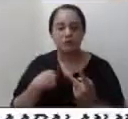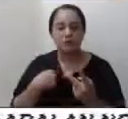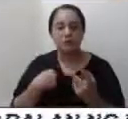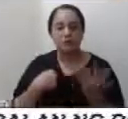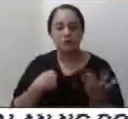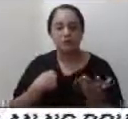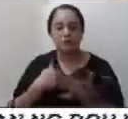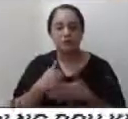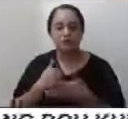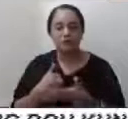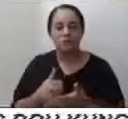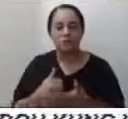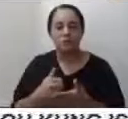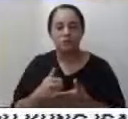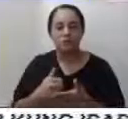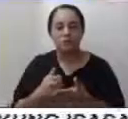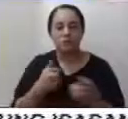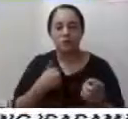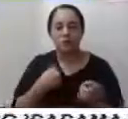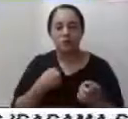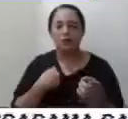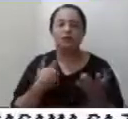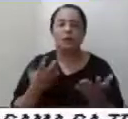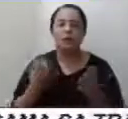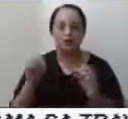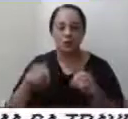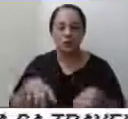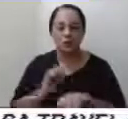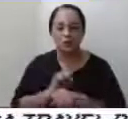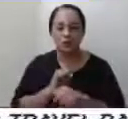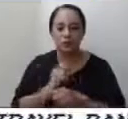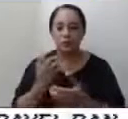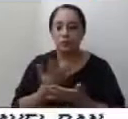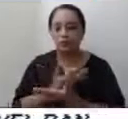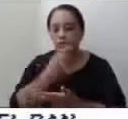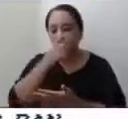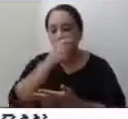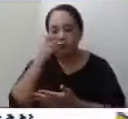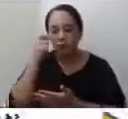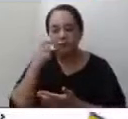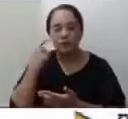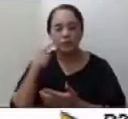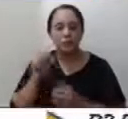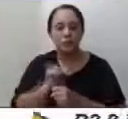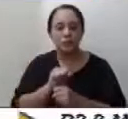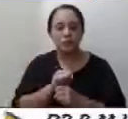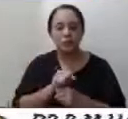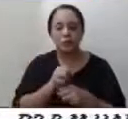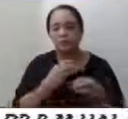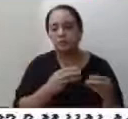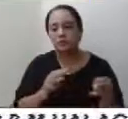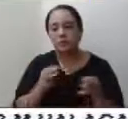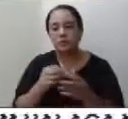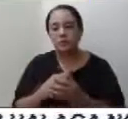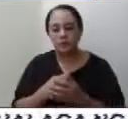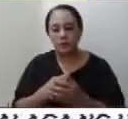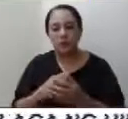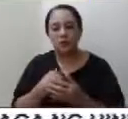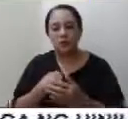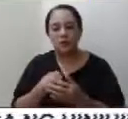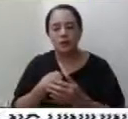draw kagabi. Ang maswerteng nanalo ang nakakuha ng winning combination na 10,